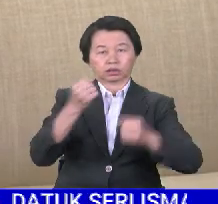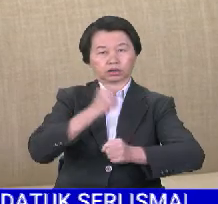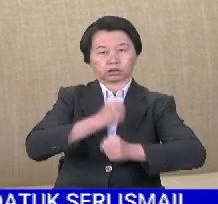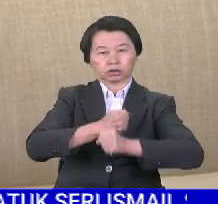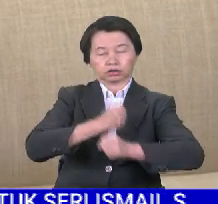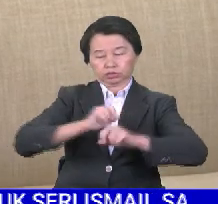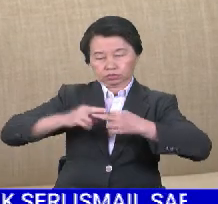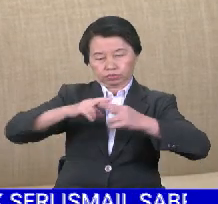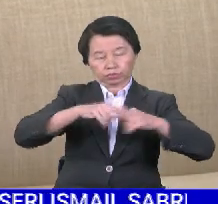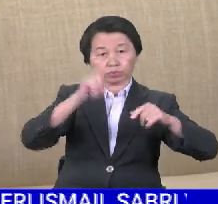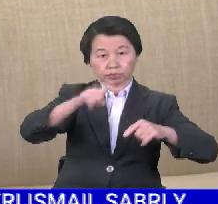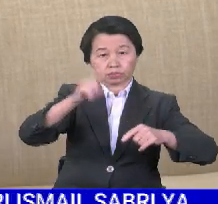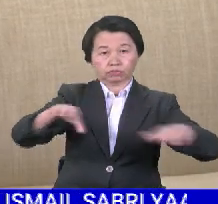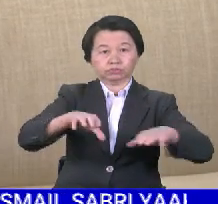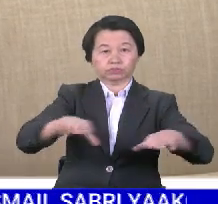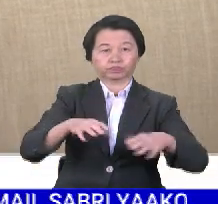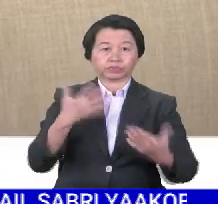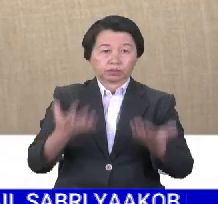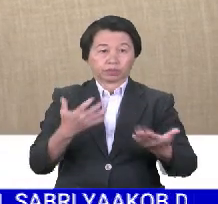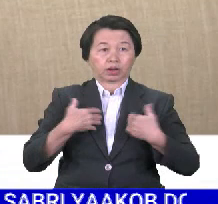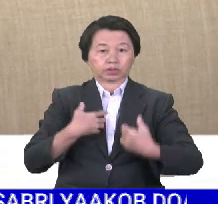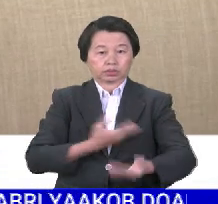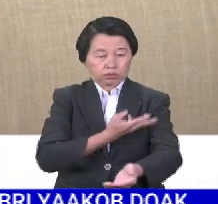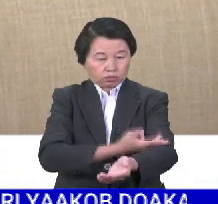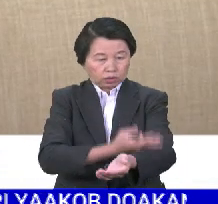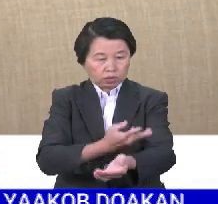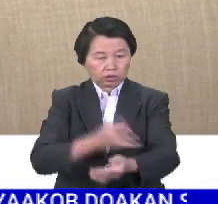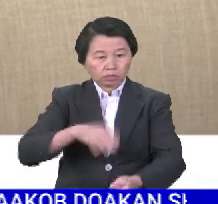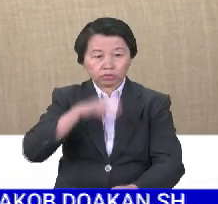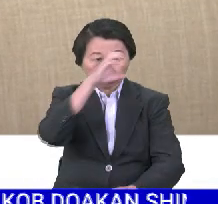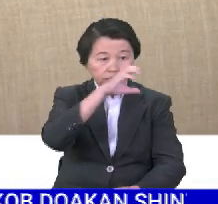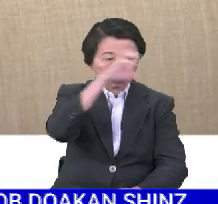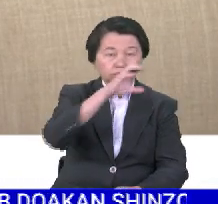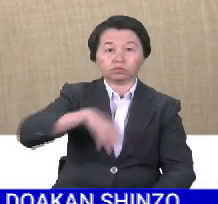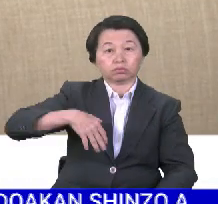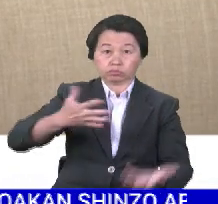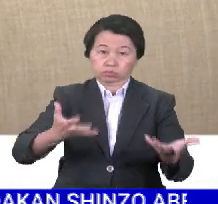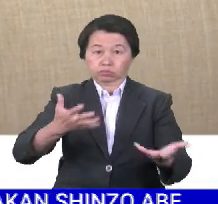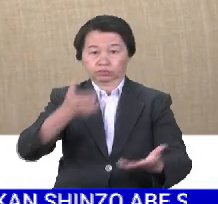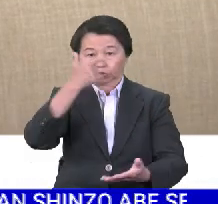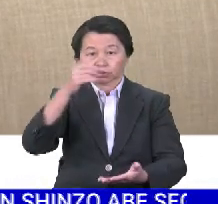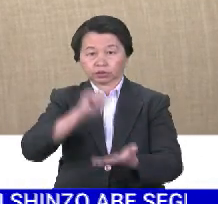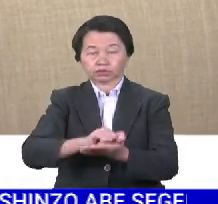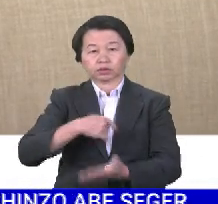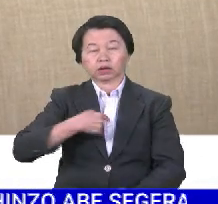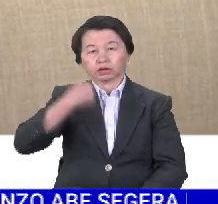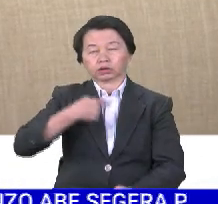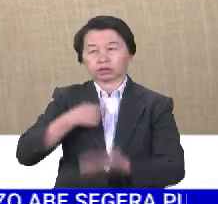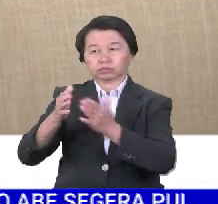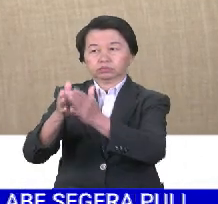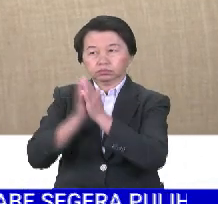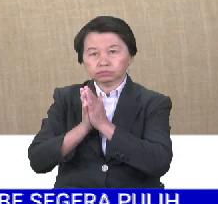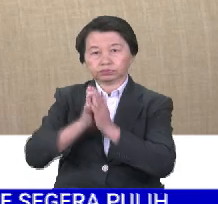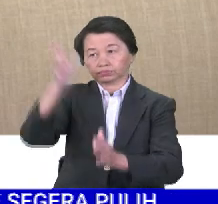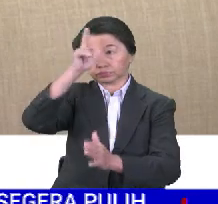nak buat dan juga mungkin ada warisan-warisan yang belum kita terokai. Sebab itu saya sebut tadi, saya mohon kepada